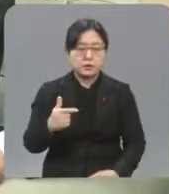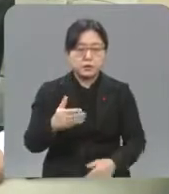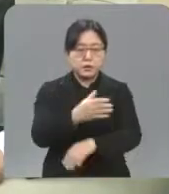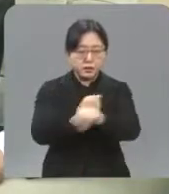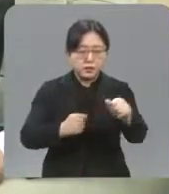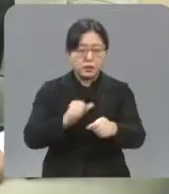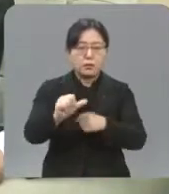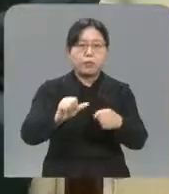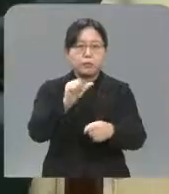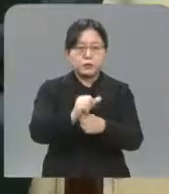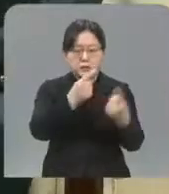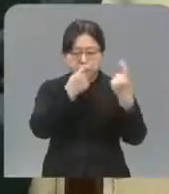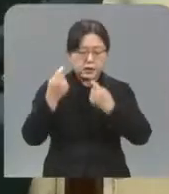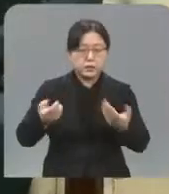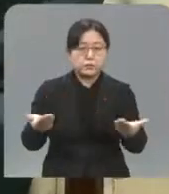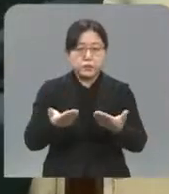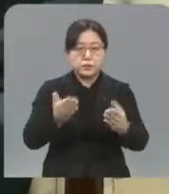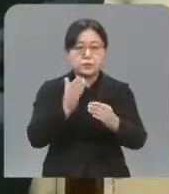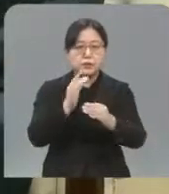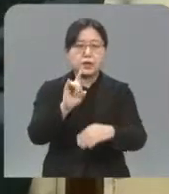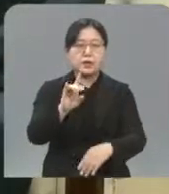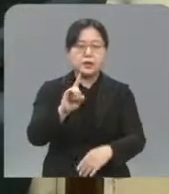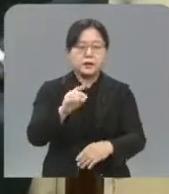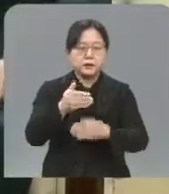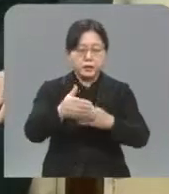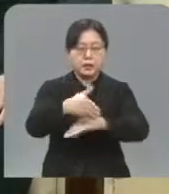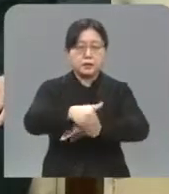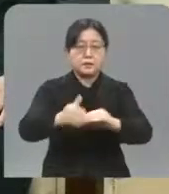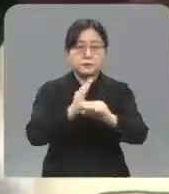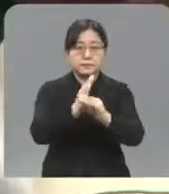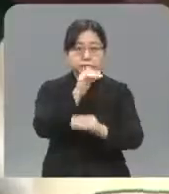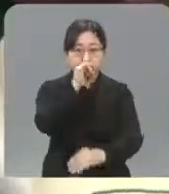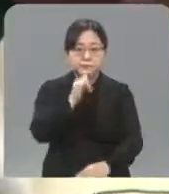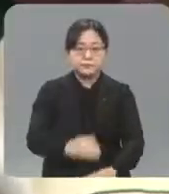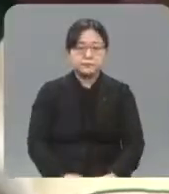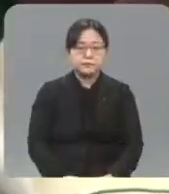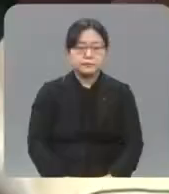자매결연 5주년 기념사업의 일환으로 추진됐습니다.